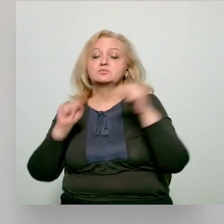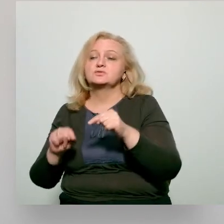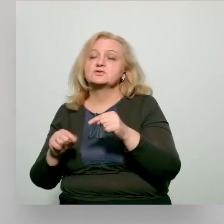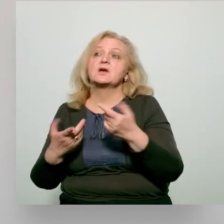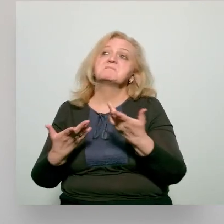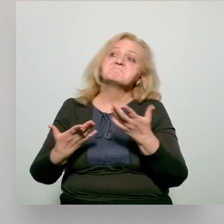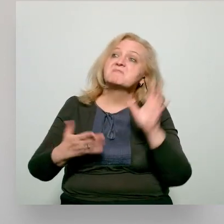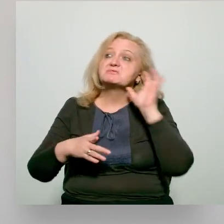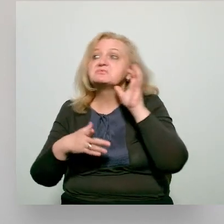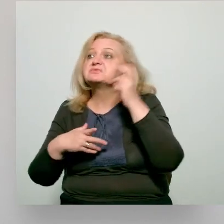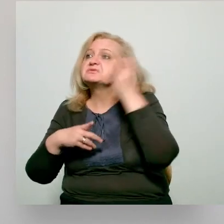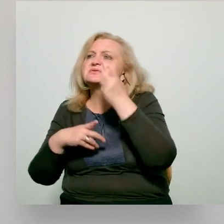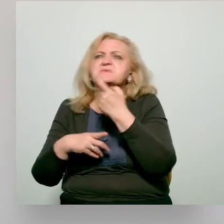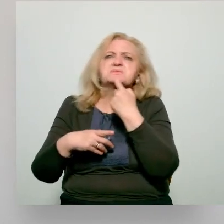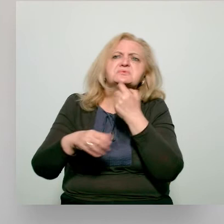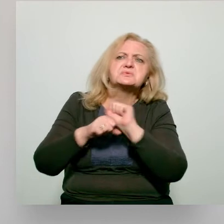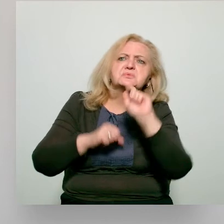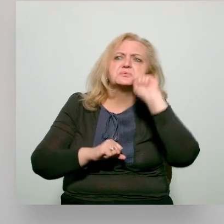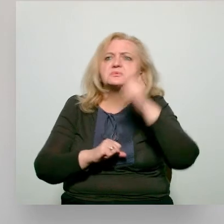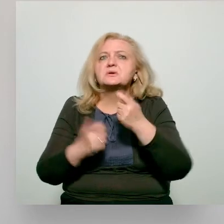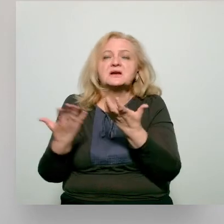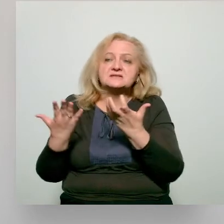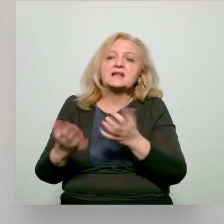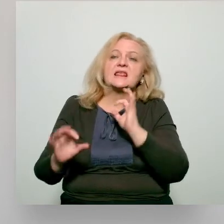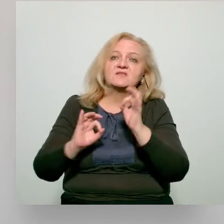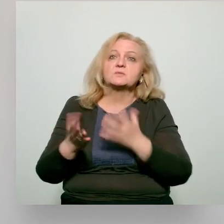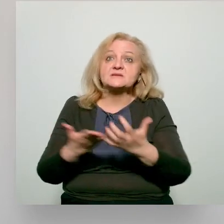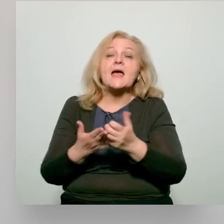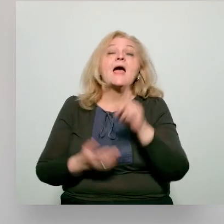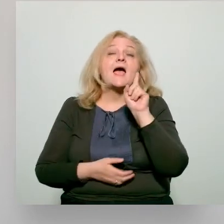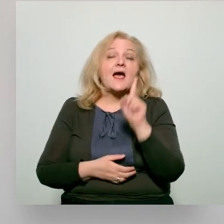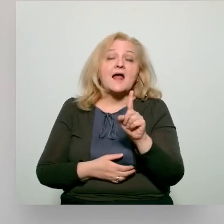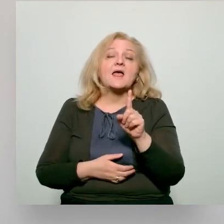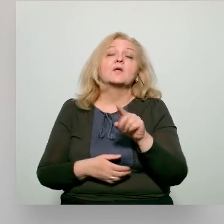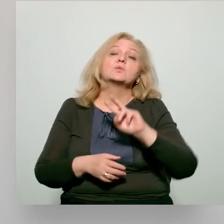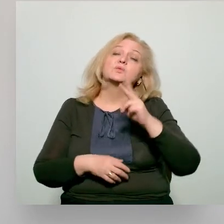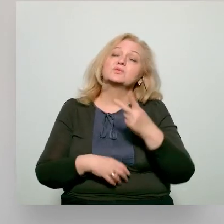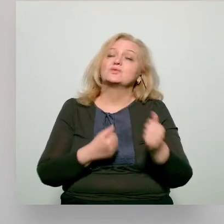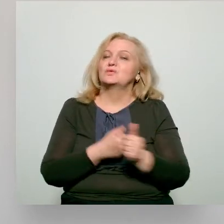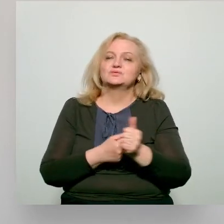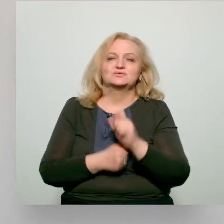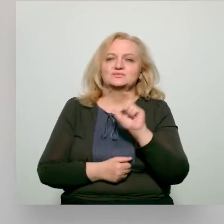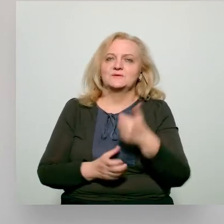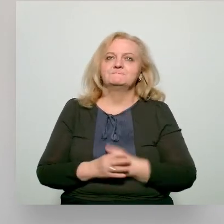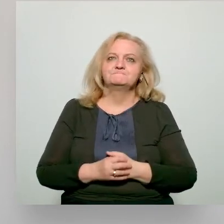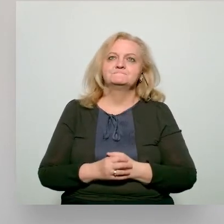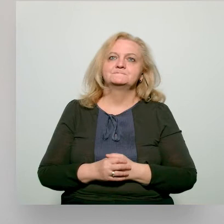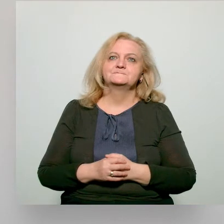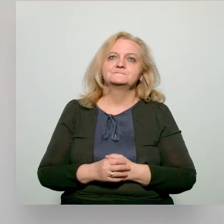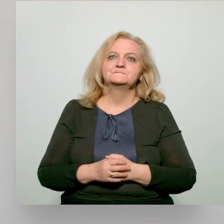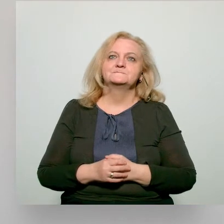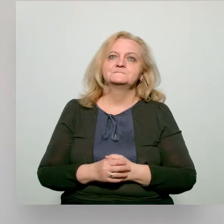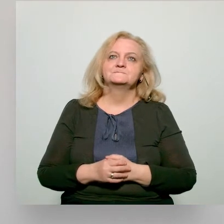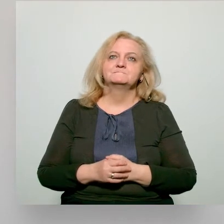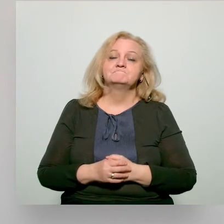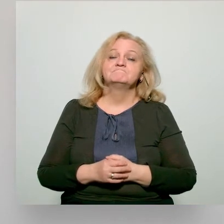ale miałam szczęście pewnie z jednej strony. Z drugiej strony jednak chodzi o pewne już zmiany